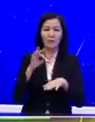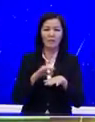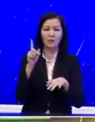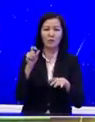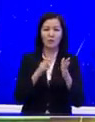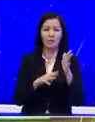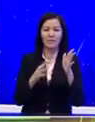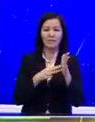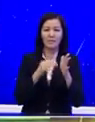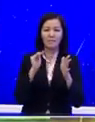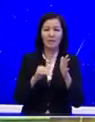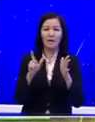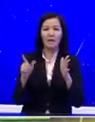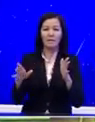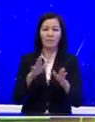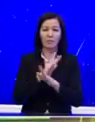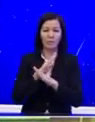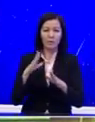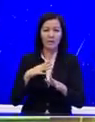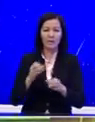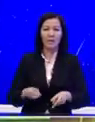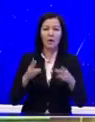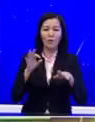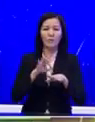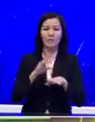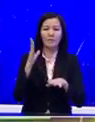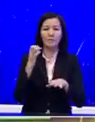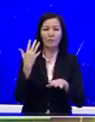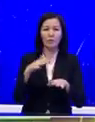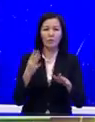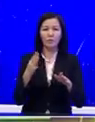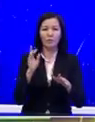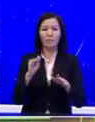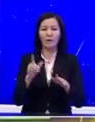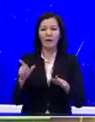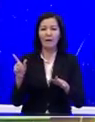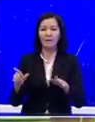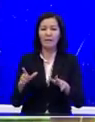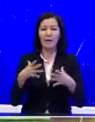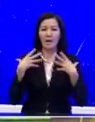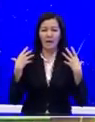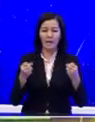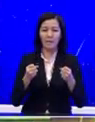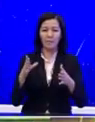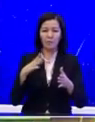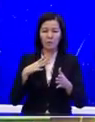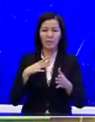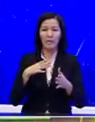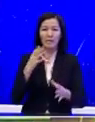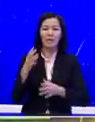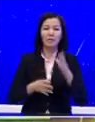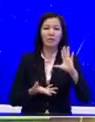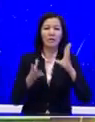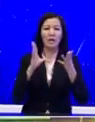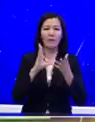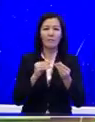сүйенсек, індет 148 мыңға жуық адамның өмірін жалмаған. Ал қауіпті кеселден 554 мыңнан аса адам айығып қатарға